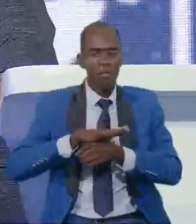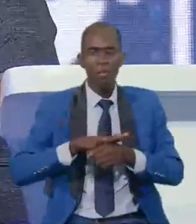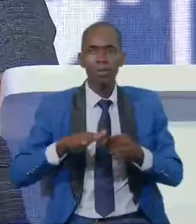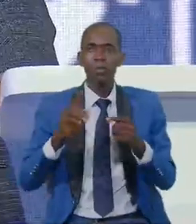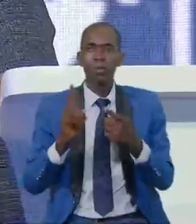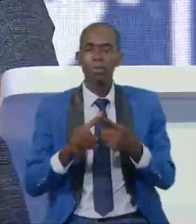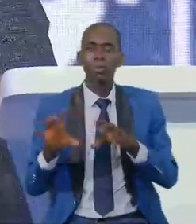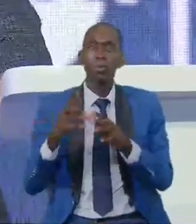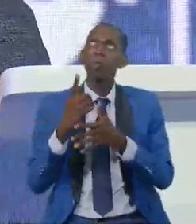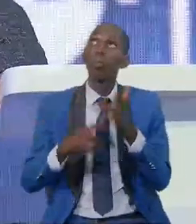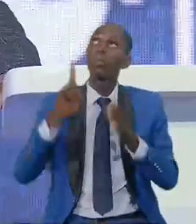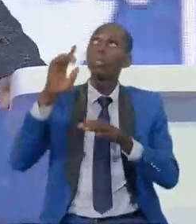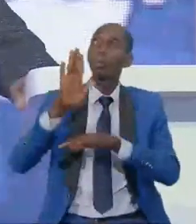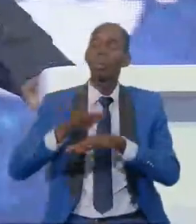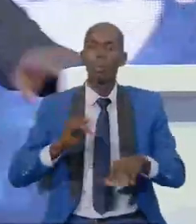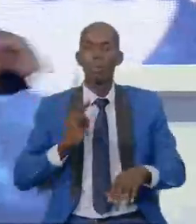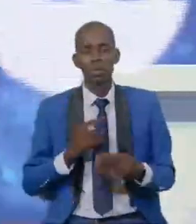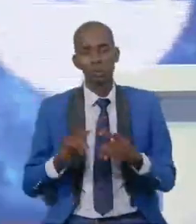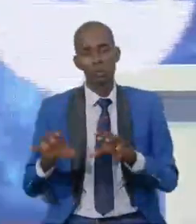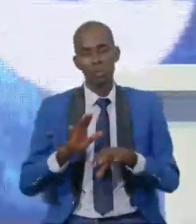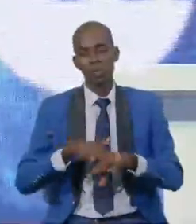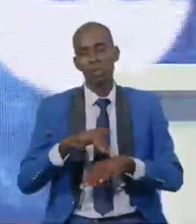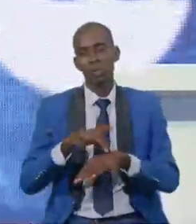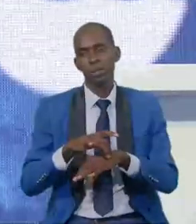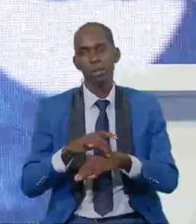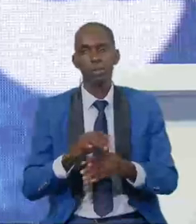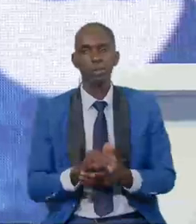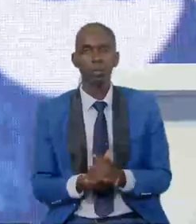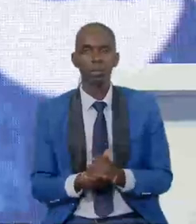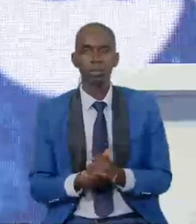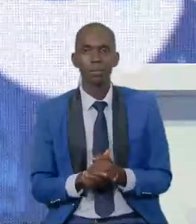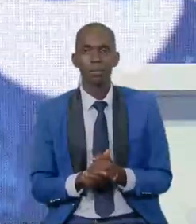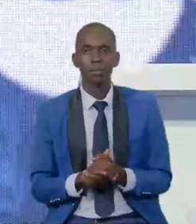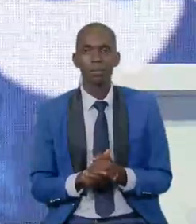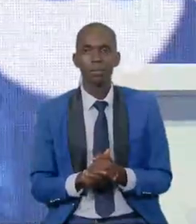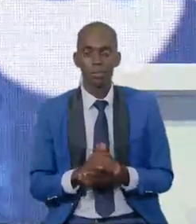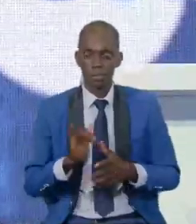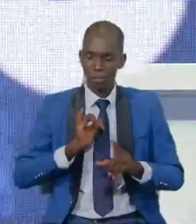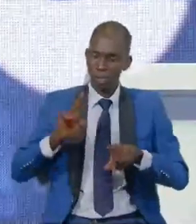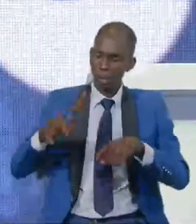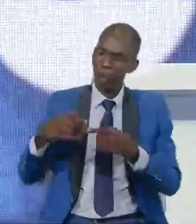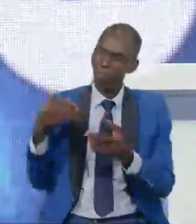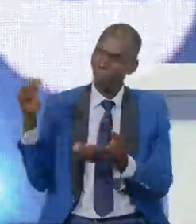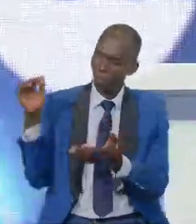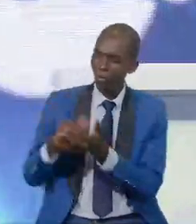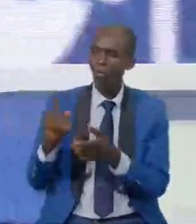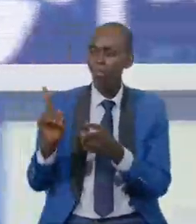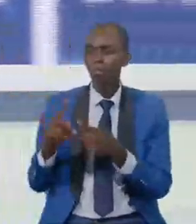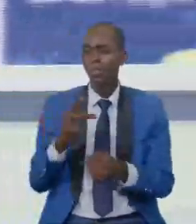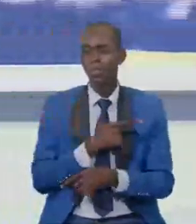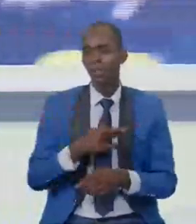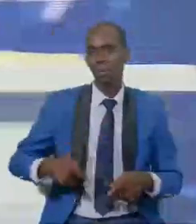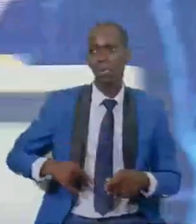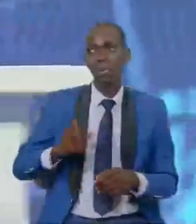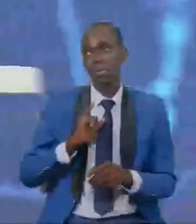La puissance pour nous équiper pour notre devoir sur terre. Je suis retourné encore à lui.